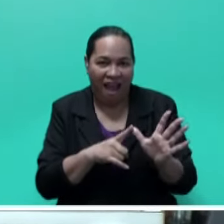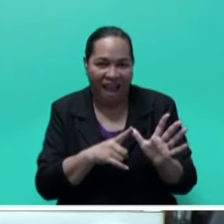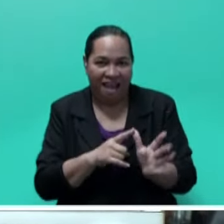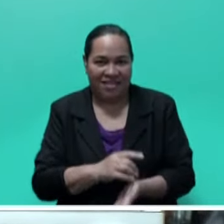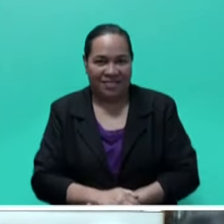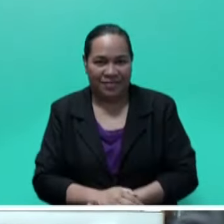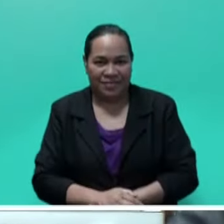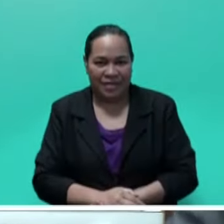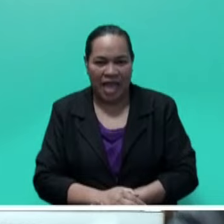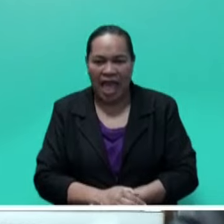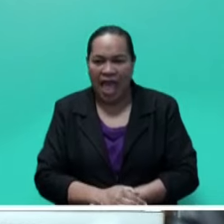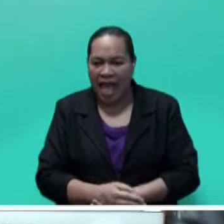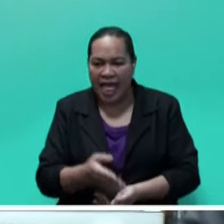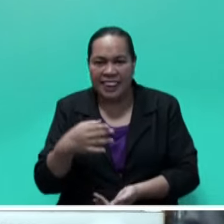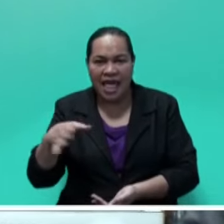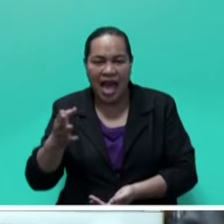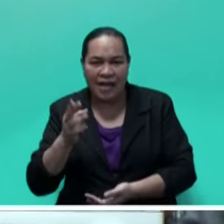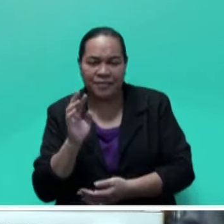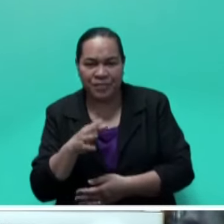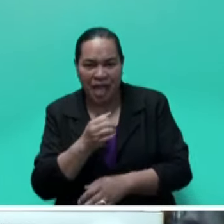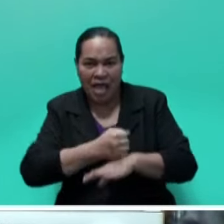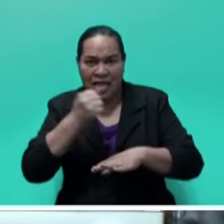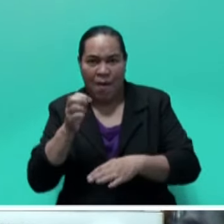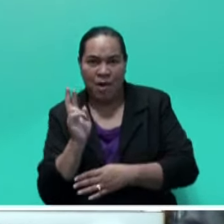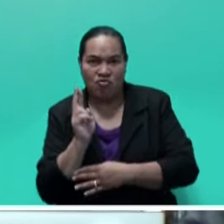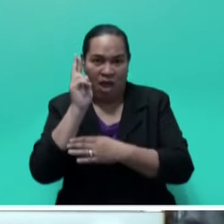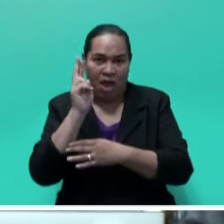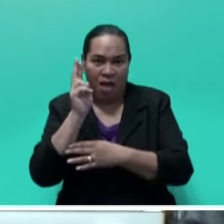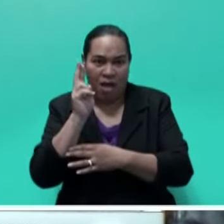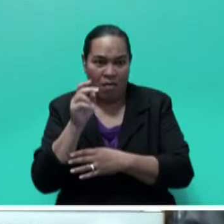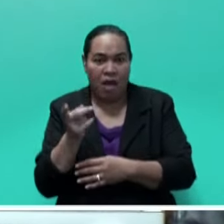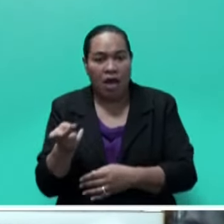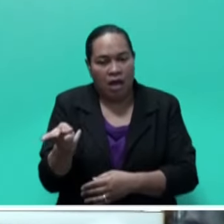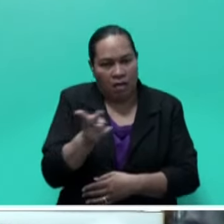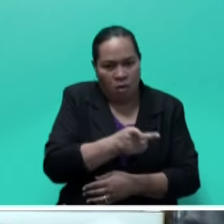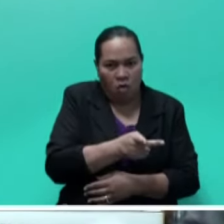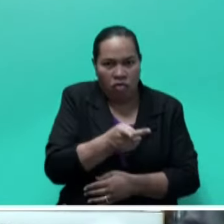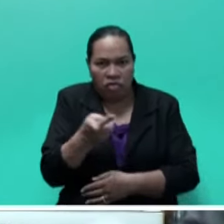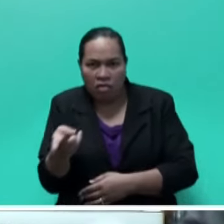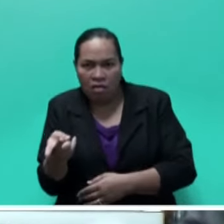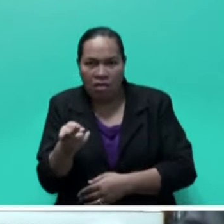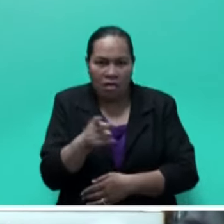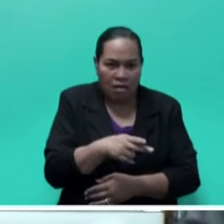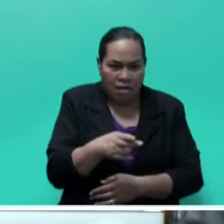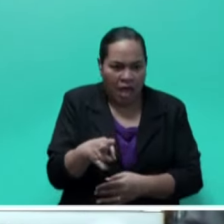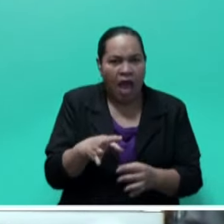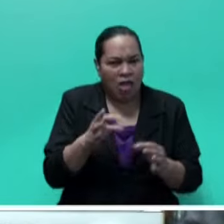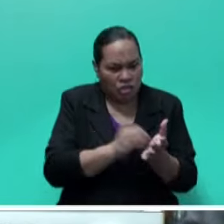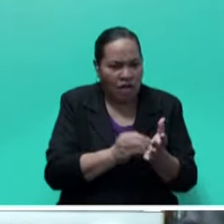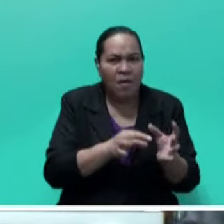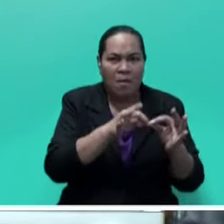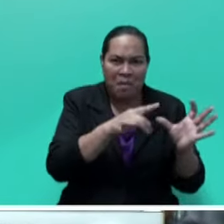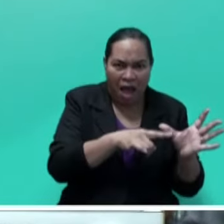kena turanga ni koro na bonua rambulu e vengaravi ruo chigo e na sanomba ke